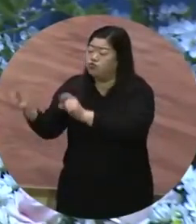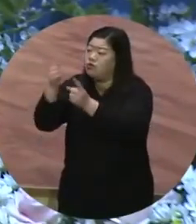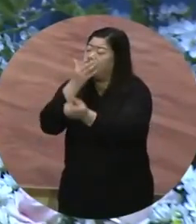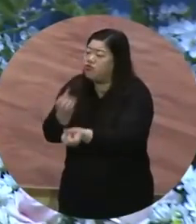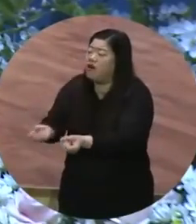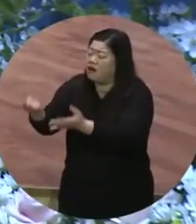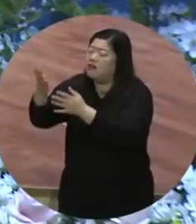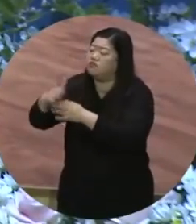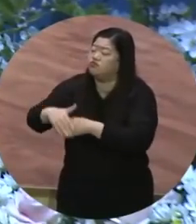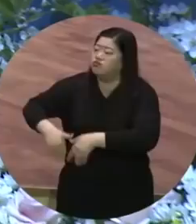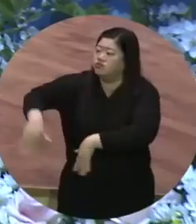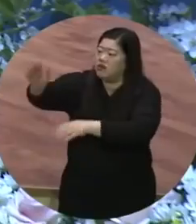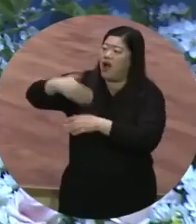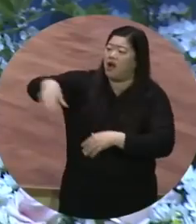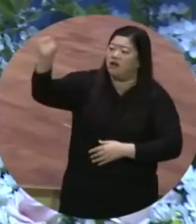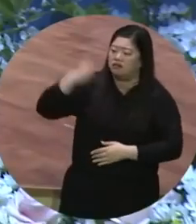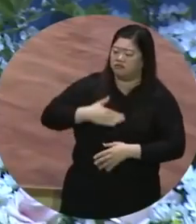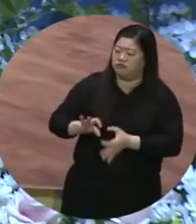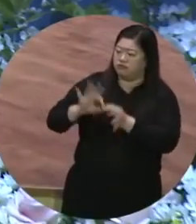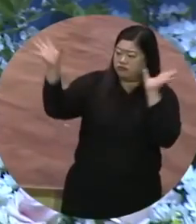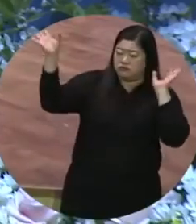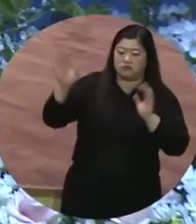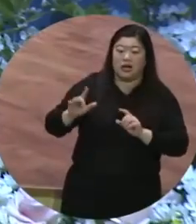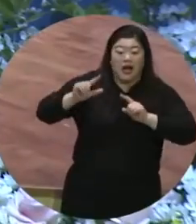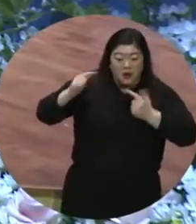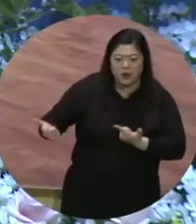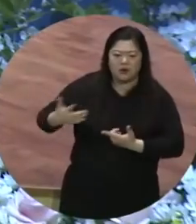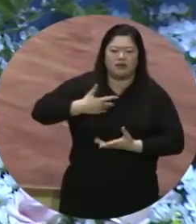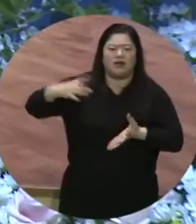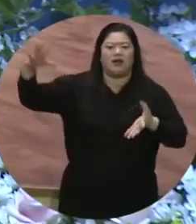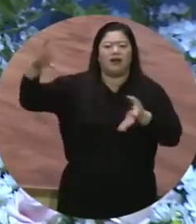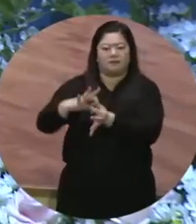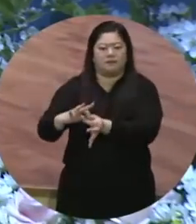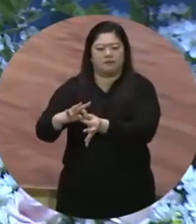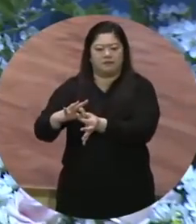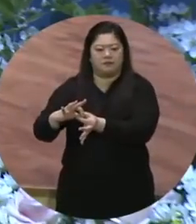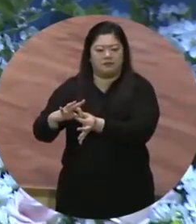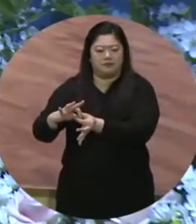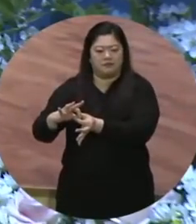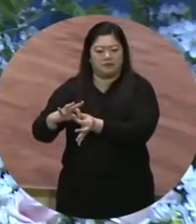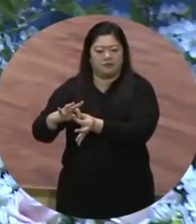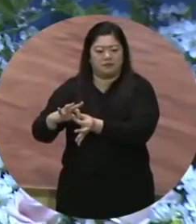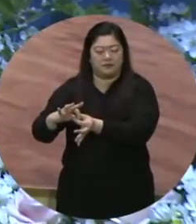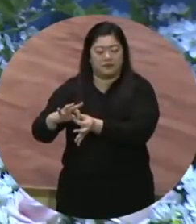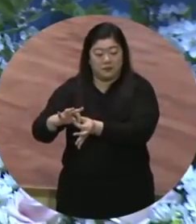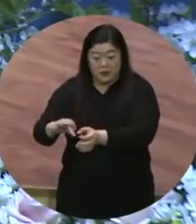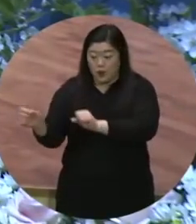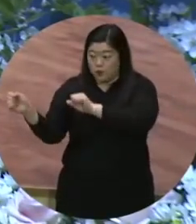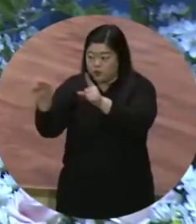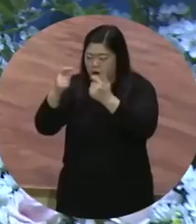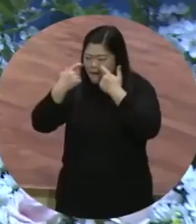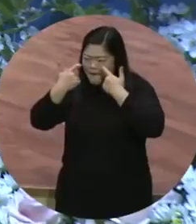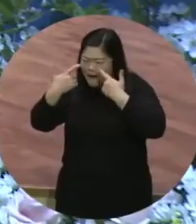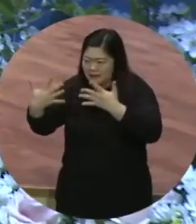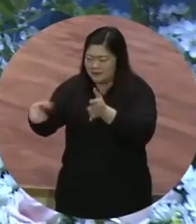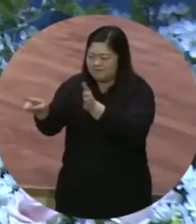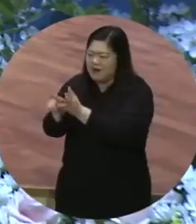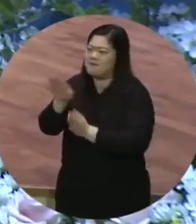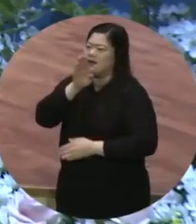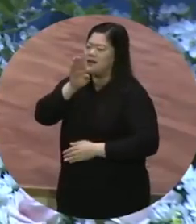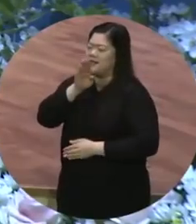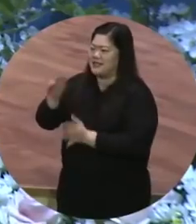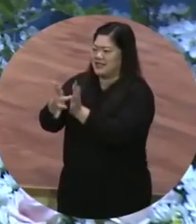성도들은 부활주일을 맞이해서 날마다 부활의 확신이 가득 찬 그런